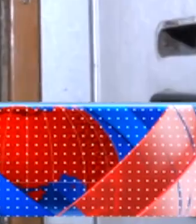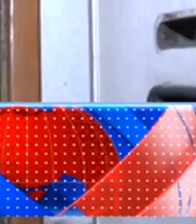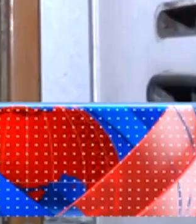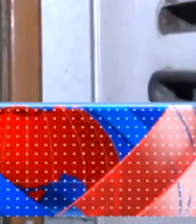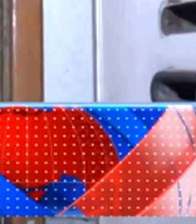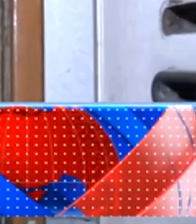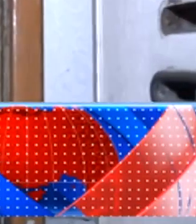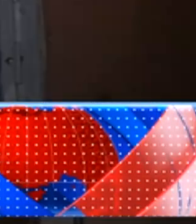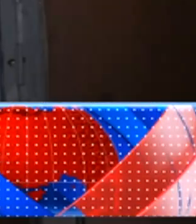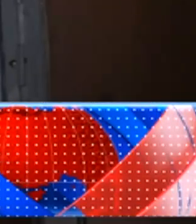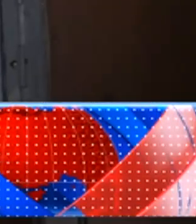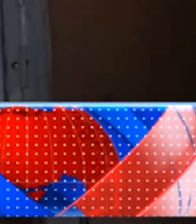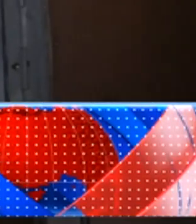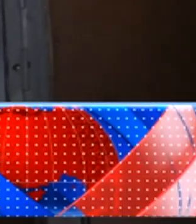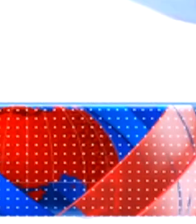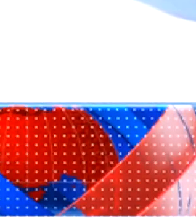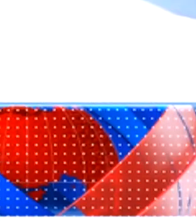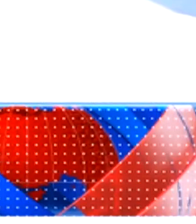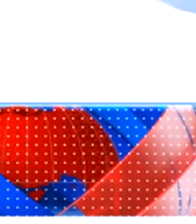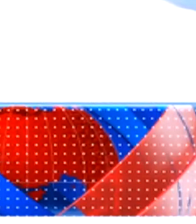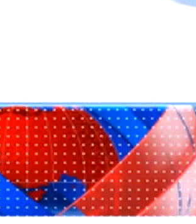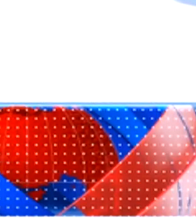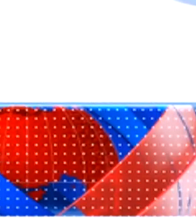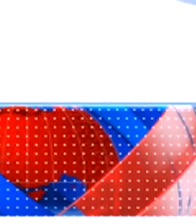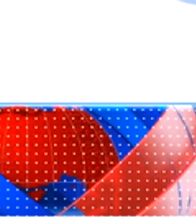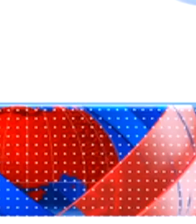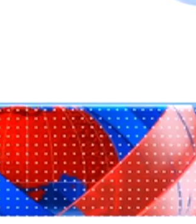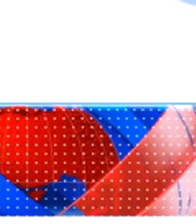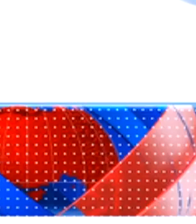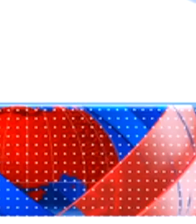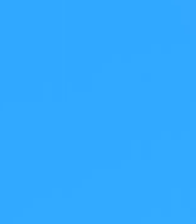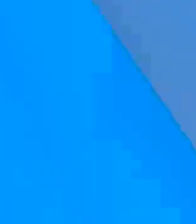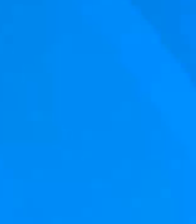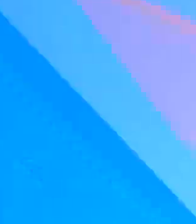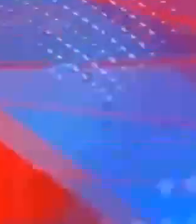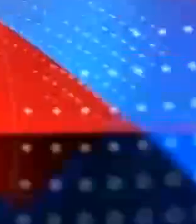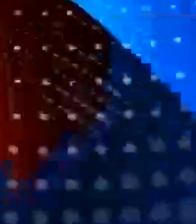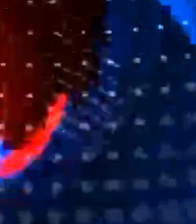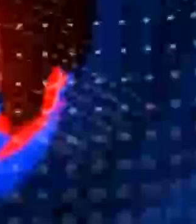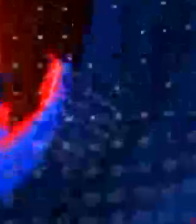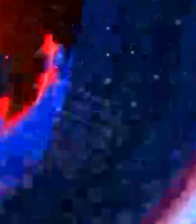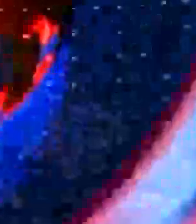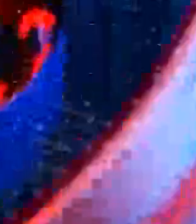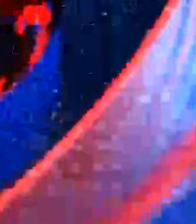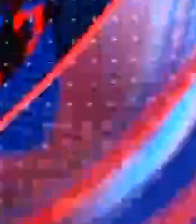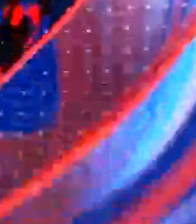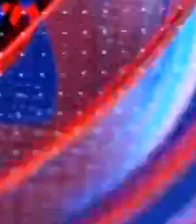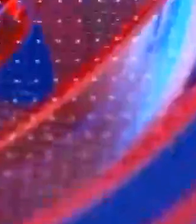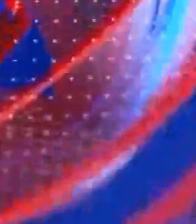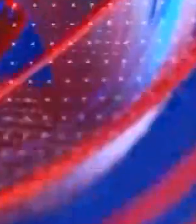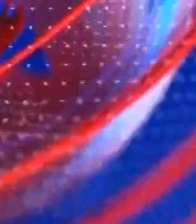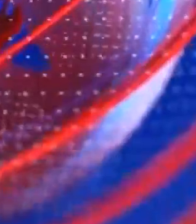жұрттың дені сонымен жүруге мәжбүр. Тальго қымбатырақ, редко барамыз тальгомен.